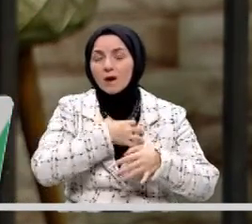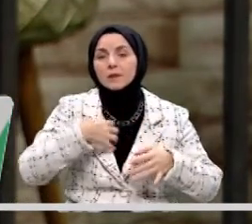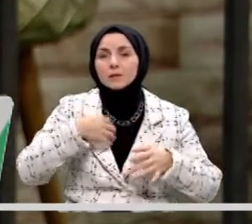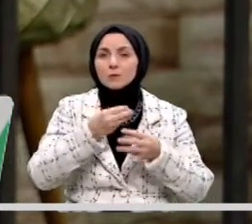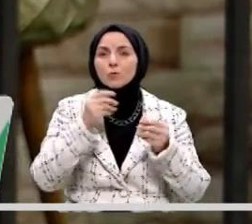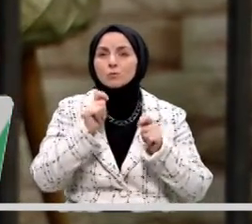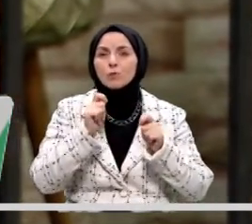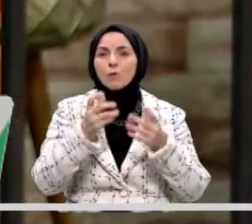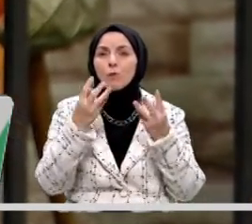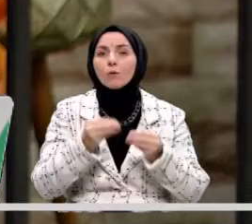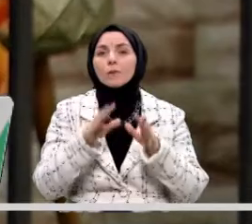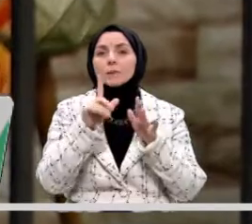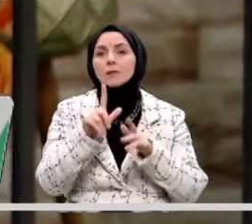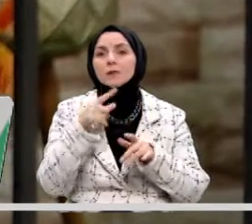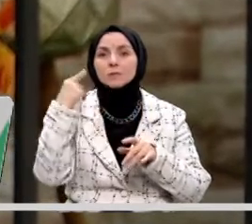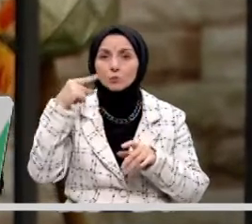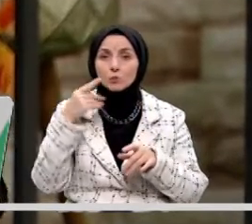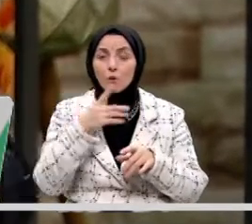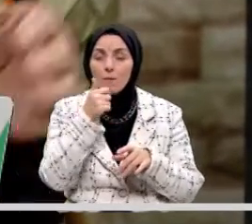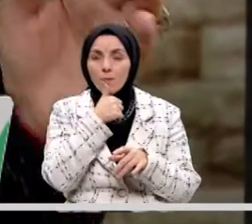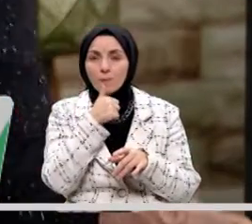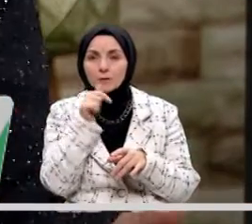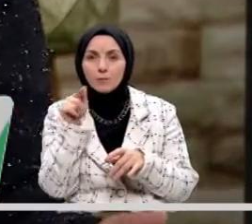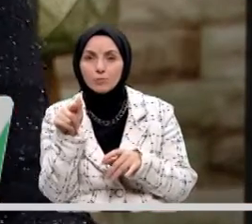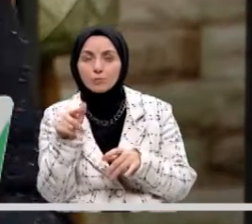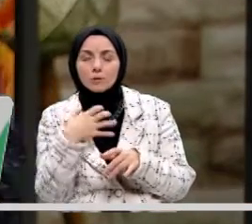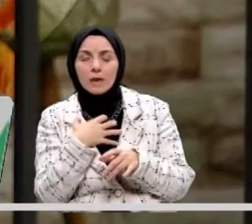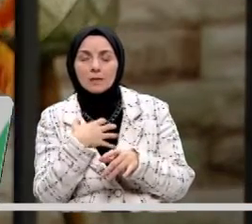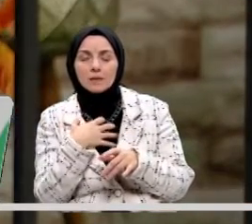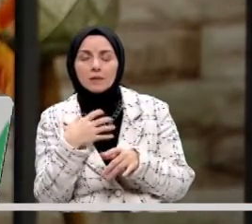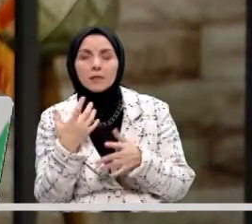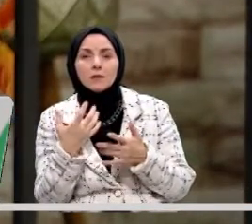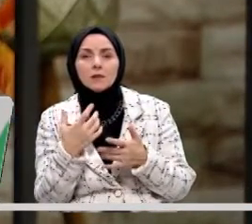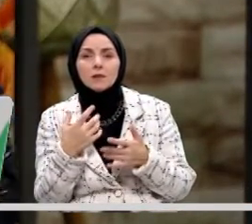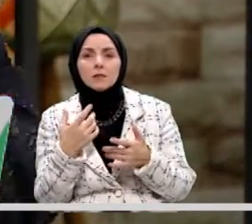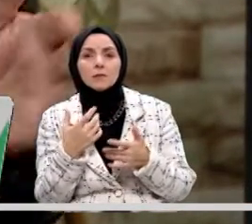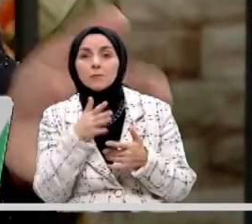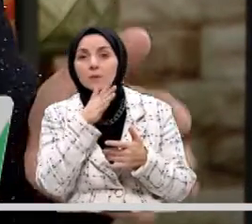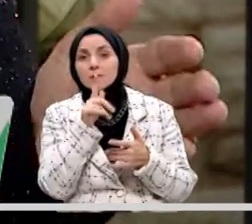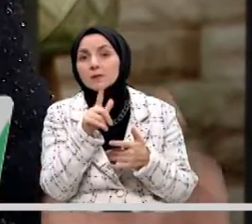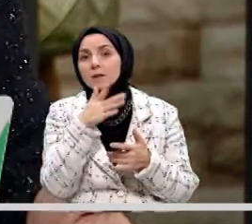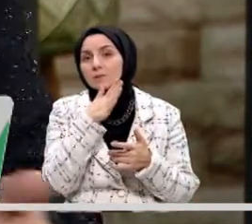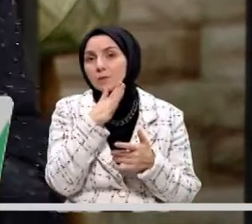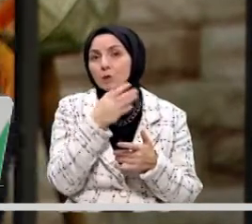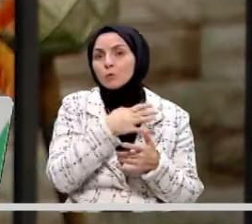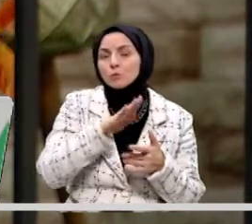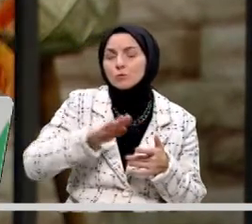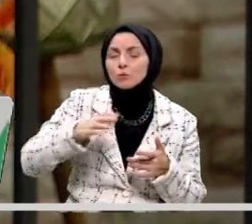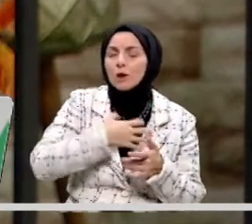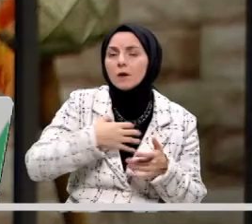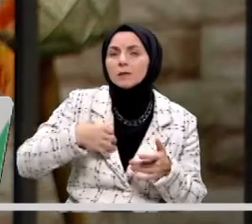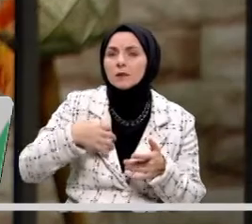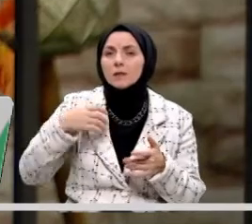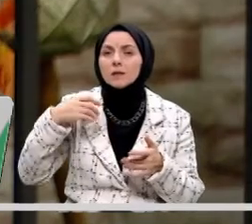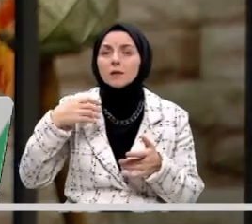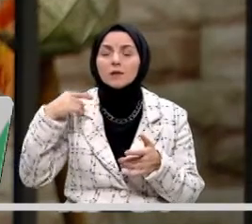gerektiğini düşünüyor baba da çocuğun kapasitesini çıkartmasını gerekiyor anneninki de zarar veriyor babanınki de zarar veriyor Çocuk anneyi dinleseydi düşer babayı dinlese